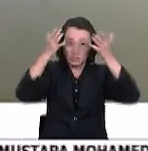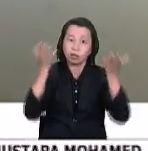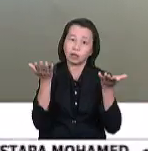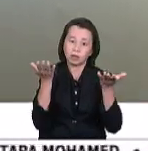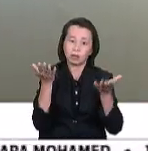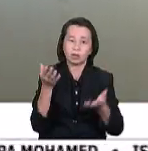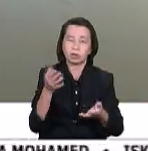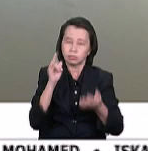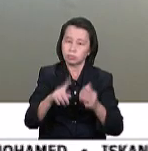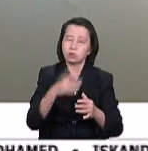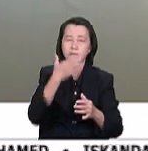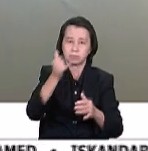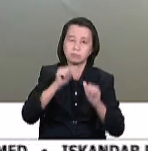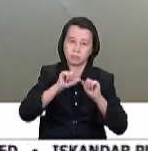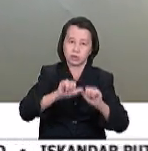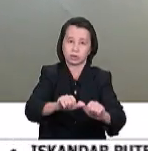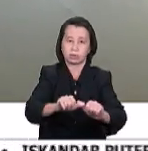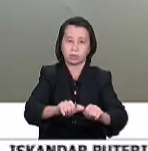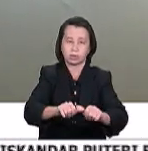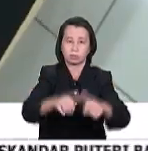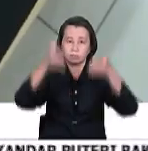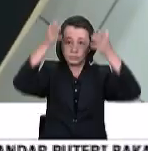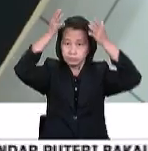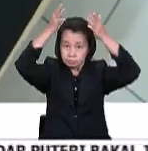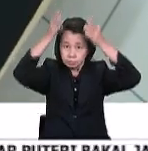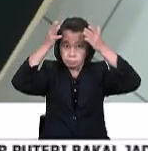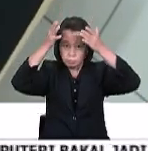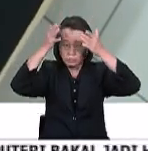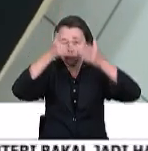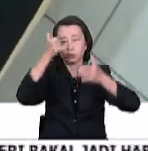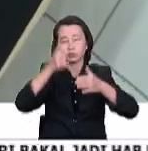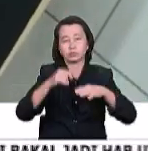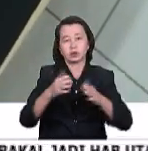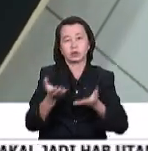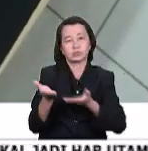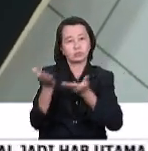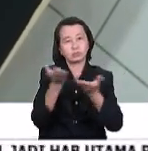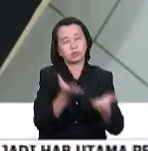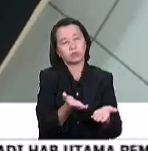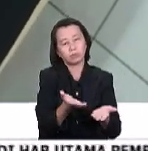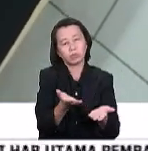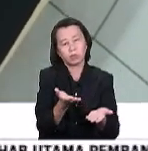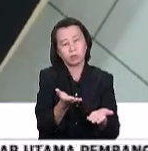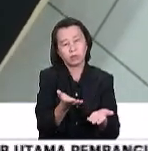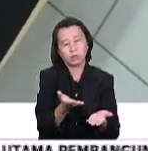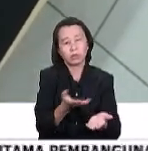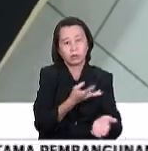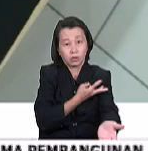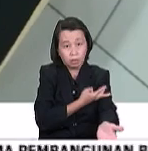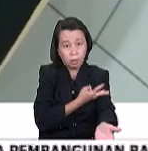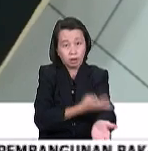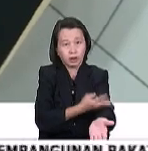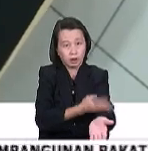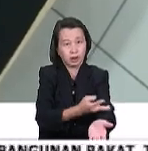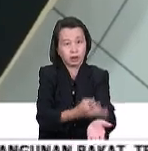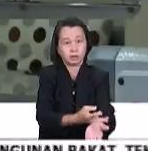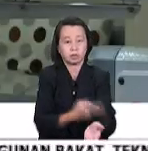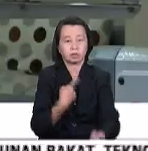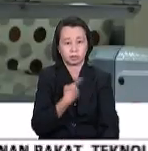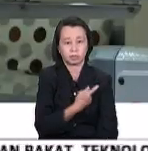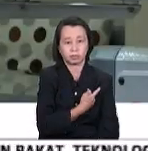kita kekalkanlah tradisi pemakaian songkok ni, sebab dia membawa kita punya warisan lah, warisan